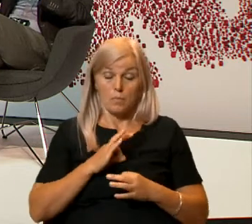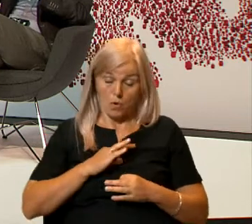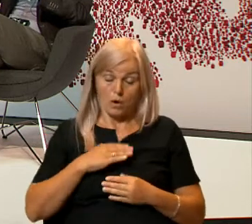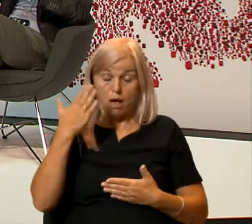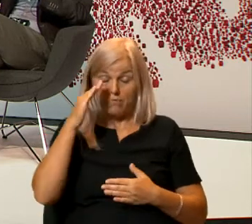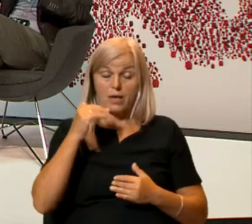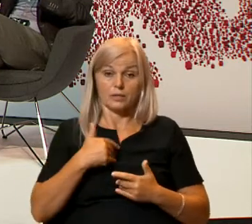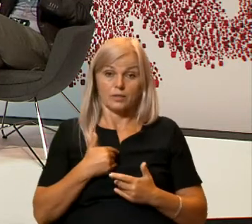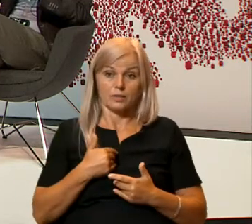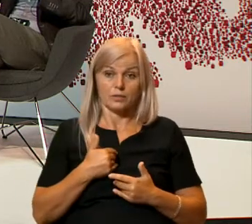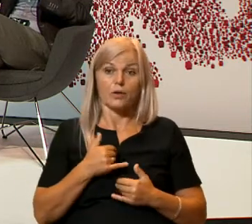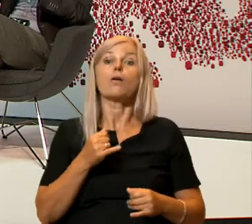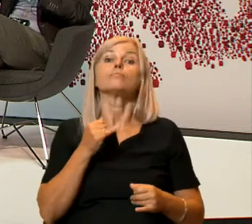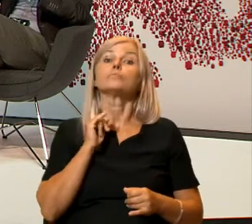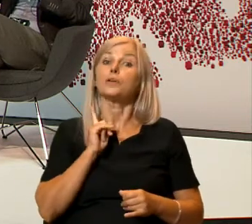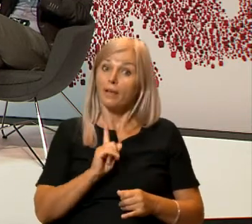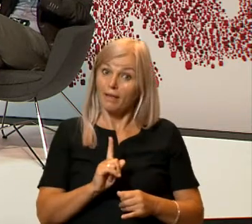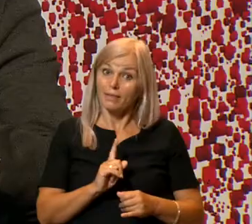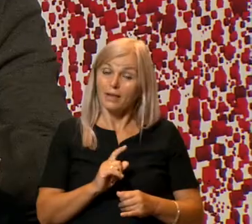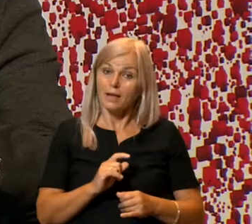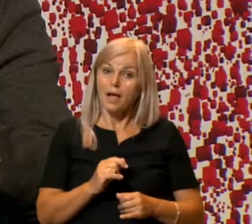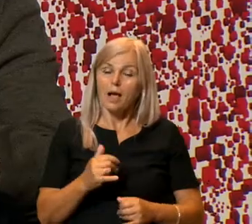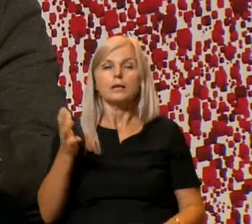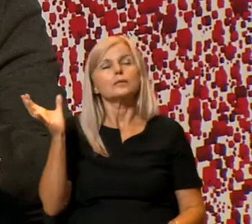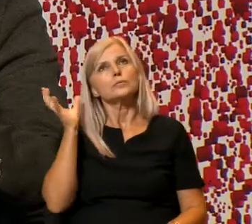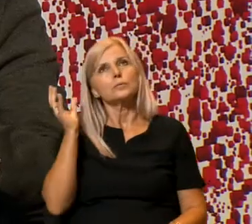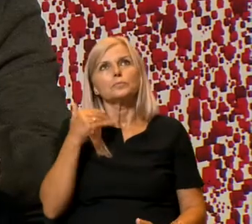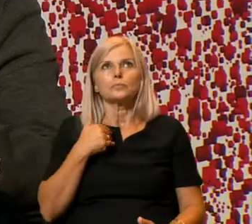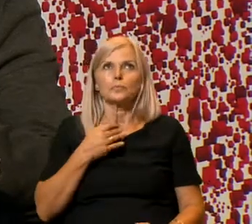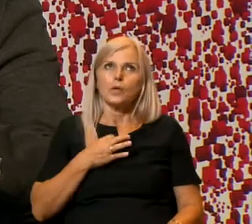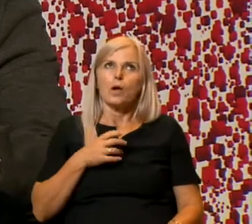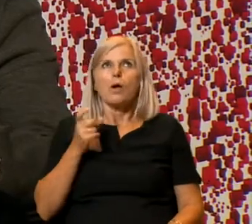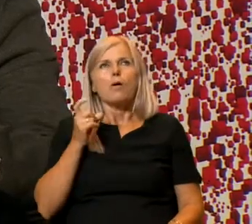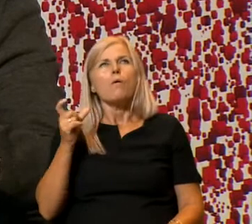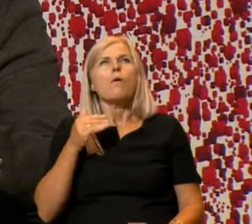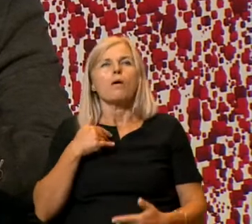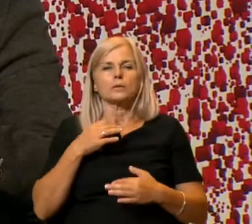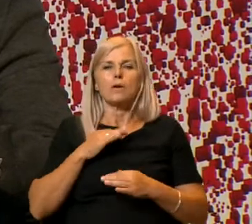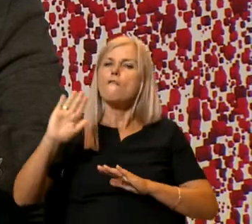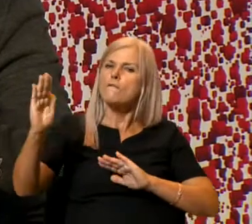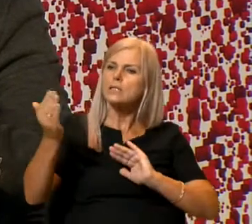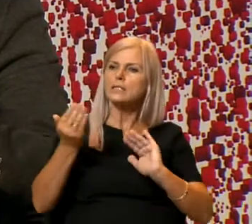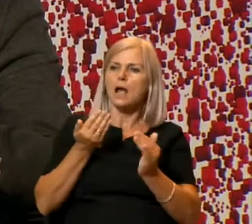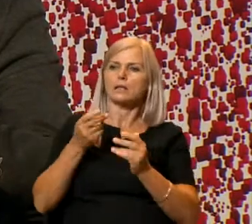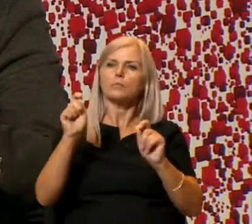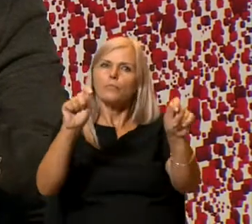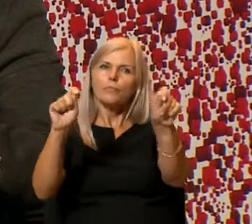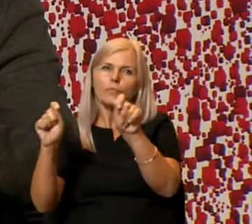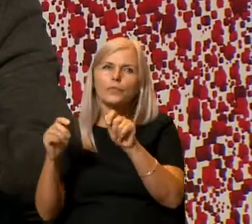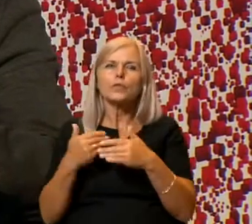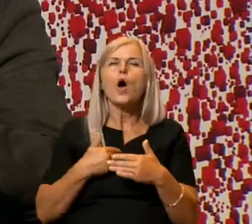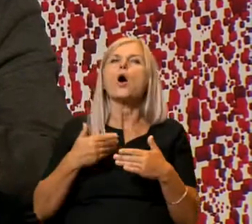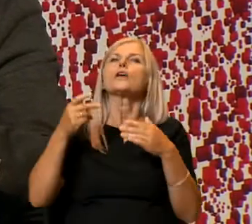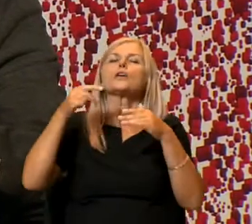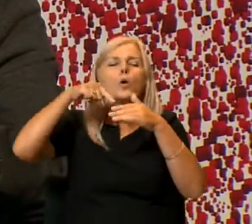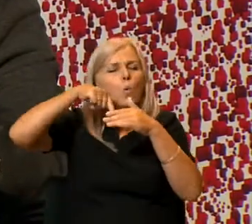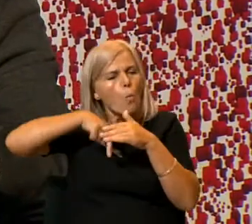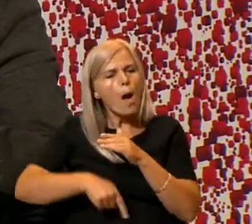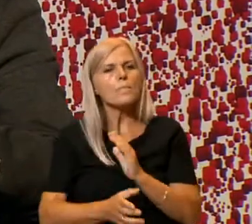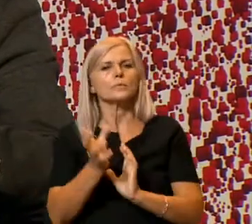tkwi w tym, że mimo wszystko wciąż słyszymy jakiś głos, który przemawia. Jest pewne wezwanie do rezonowania. Ja myślę, że państwo również